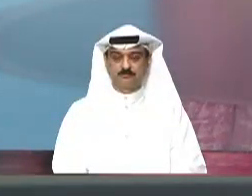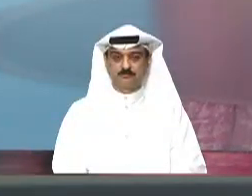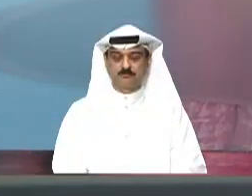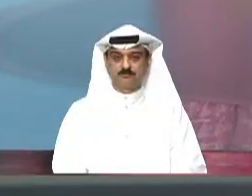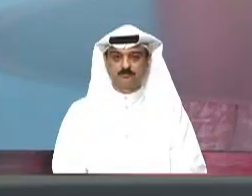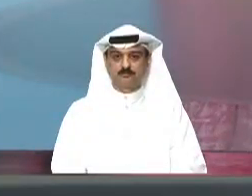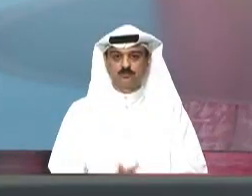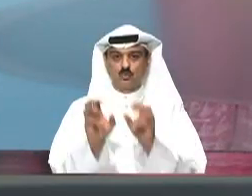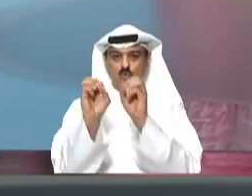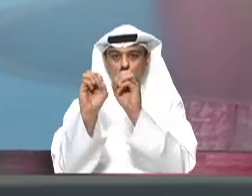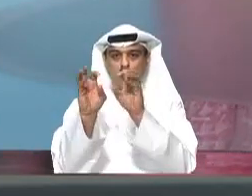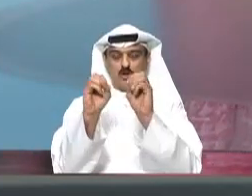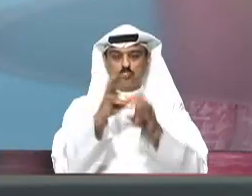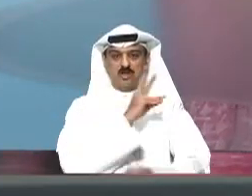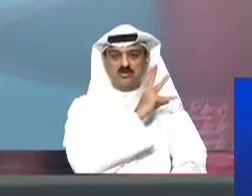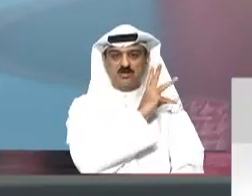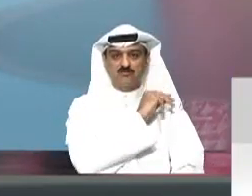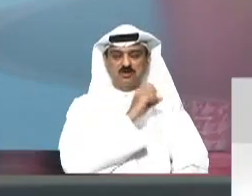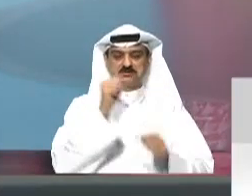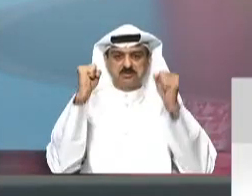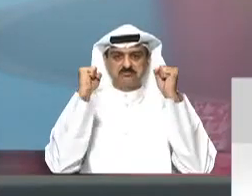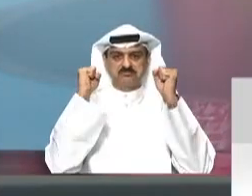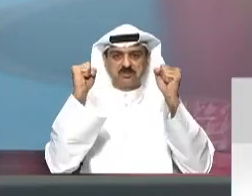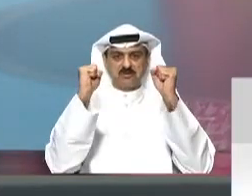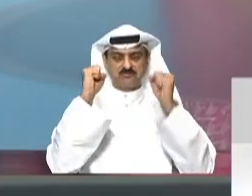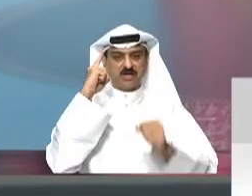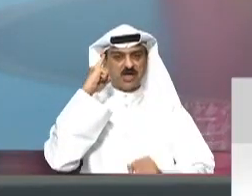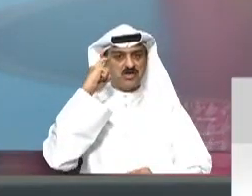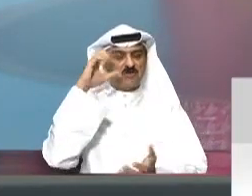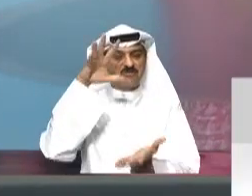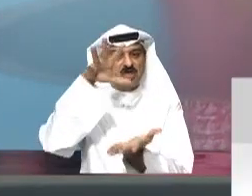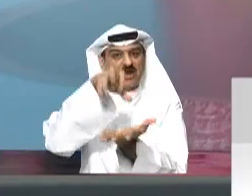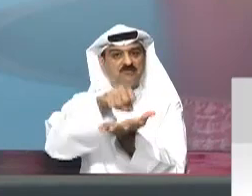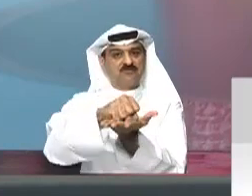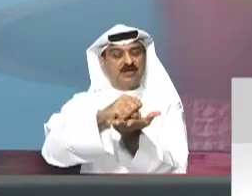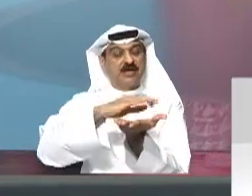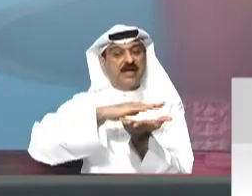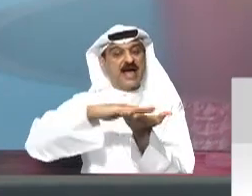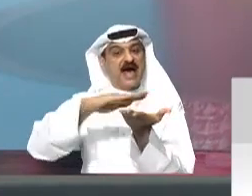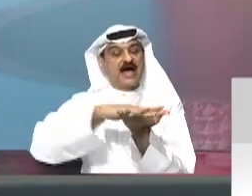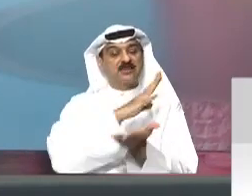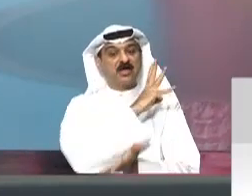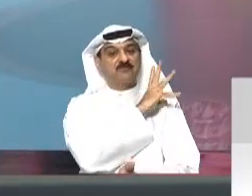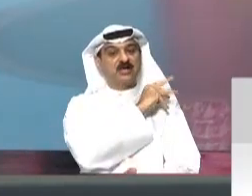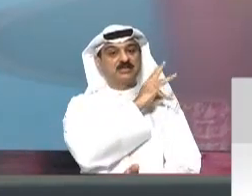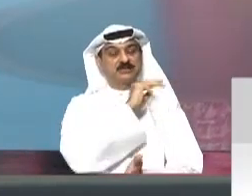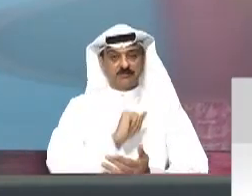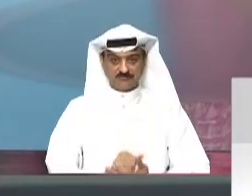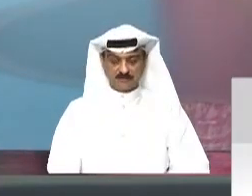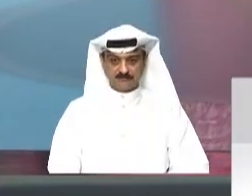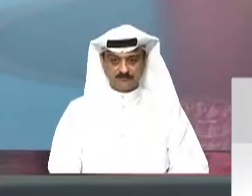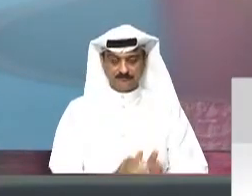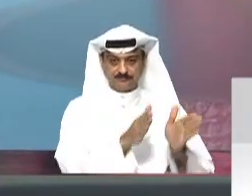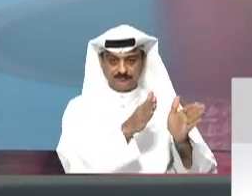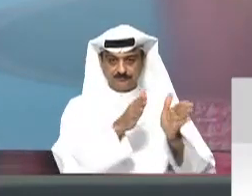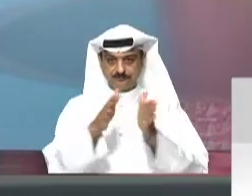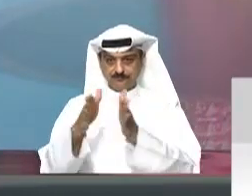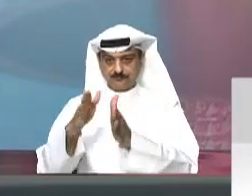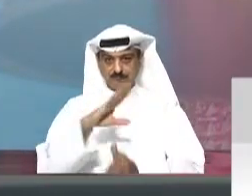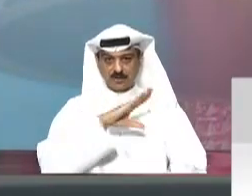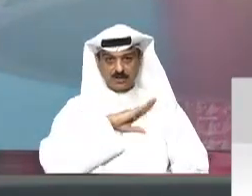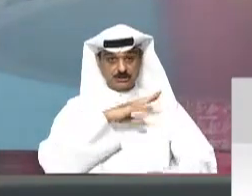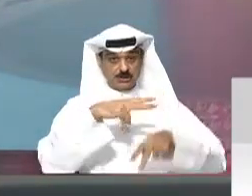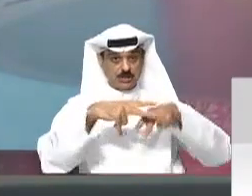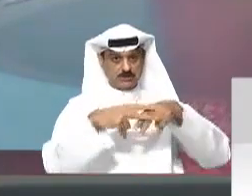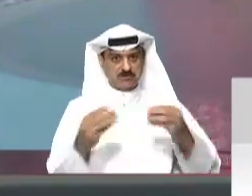تظاهر عشرات الفلسطينيين تنديدا بالاستيطان المتواغل في الأراضي الفلسطينية، في حين قامت قوات الاحتلال الإسرائيلي